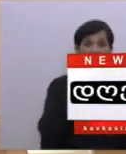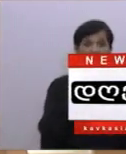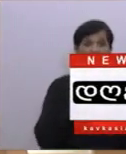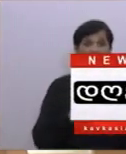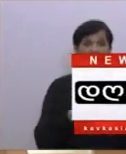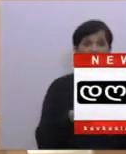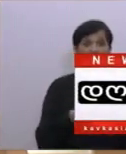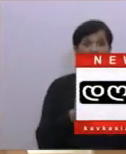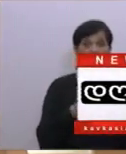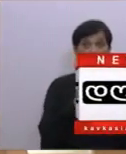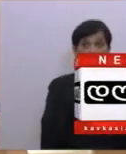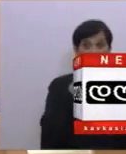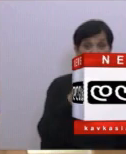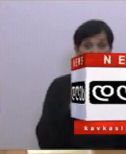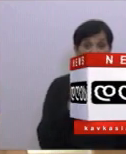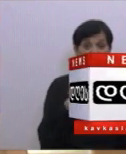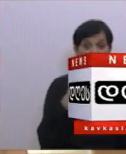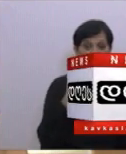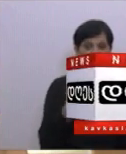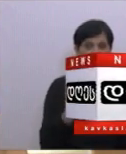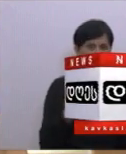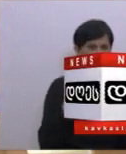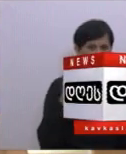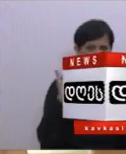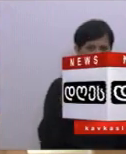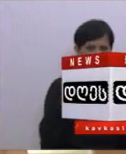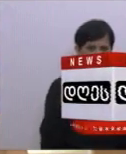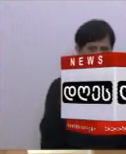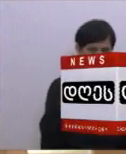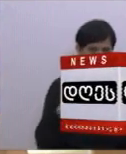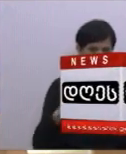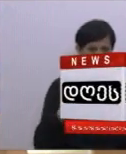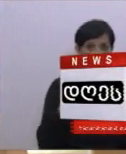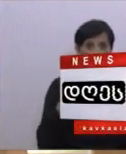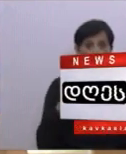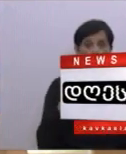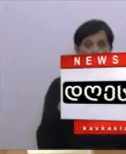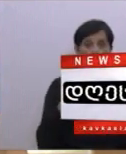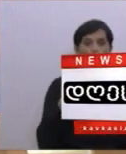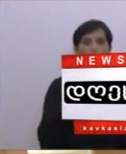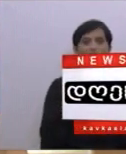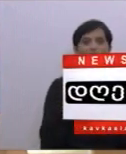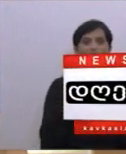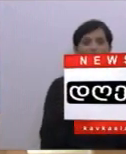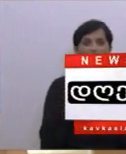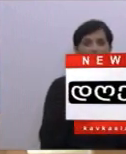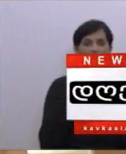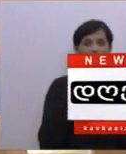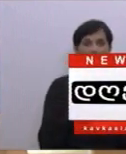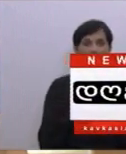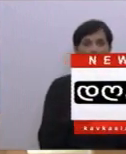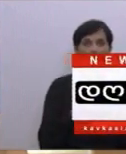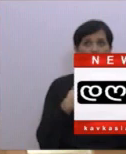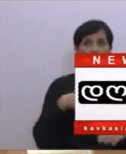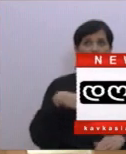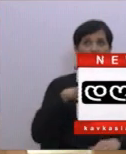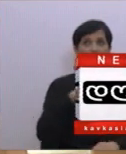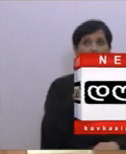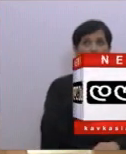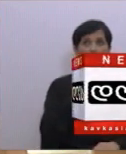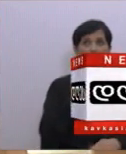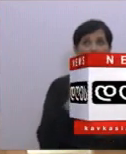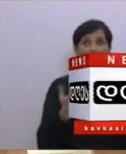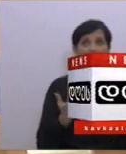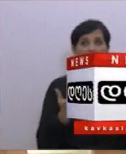ეს საკითხის დააზიანონ, ეს მარტივად გასაშიფრია. და მეორე კიდევ უფრო მთავარი ამბავი. საქართველოს პარლამენტში დღეს